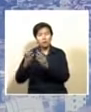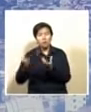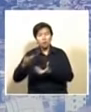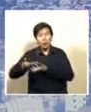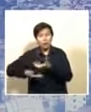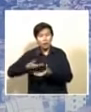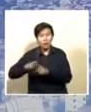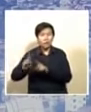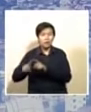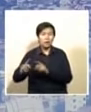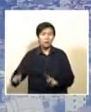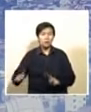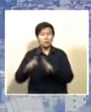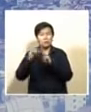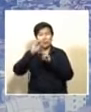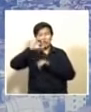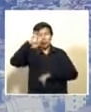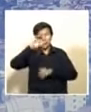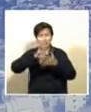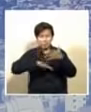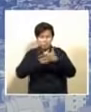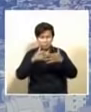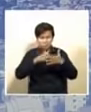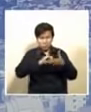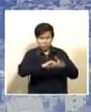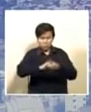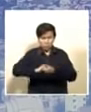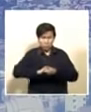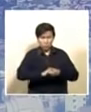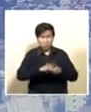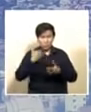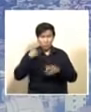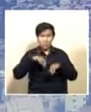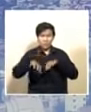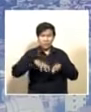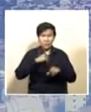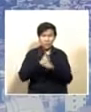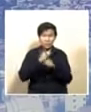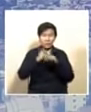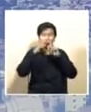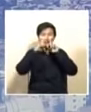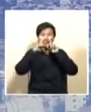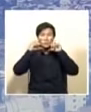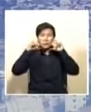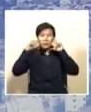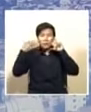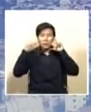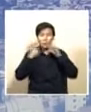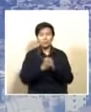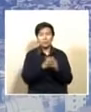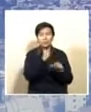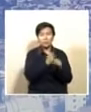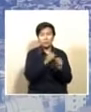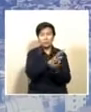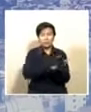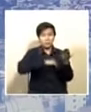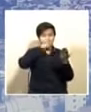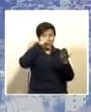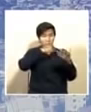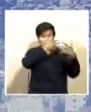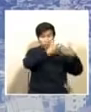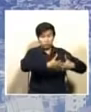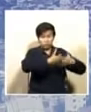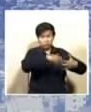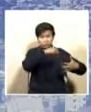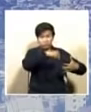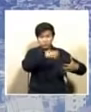รงงานที่เป็นโรงงานในประเทศก็มีการแบ่งปันตอนแรกก็เริ่มใหม่ๆนี่การผลิตก็ยังมีไม่มากเราก็ได้ประมาณ